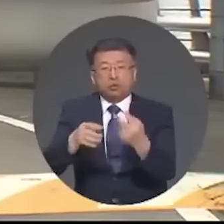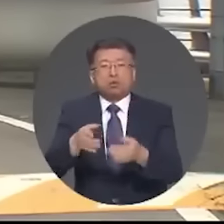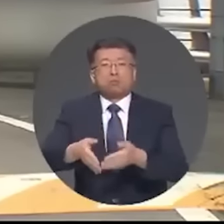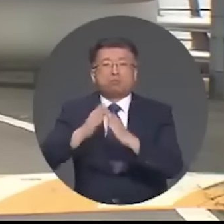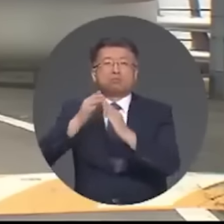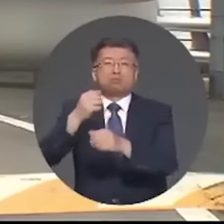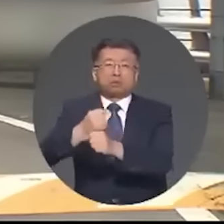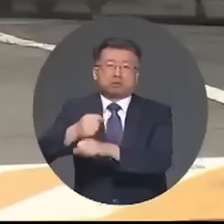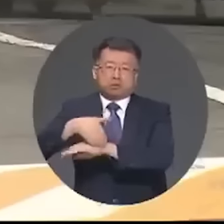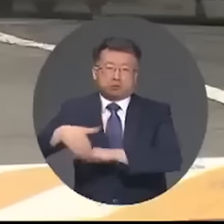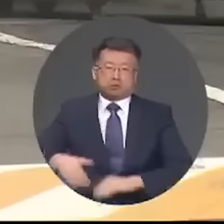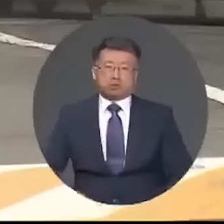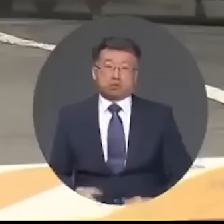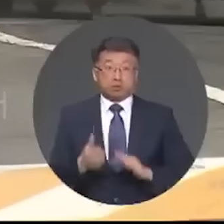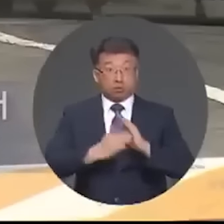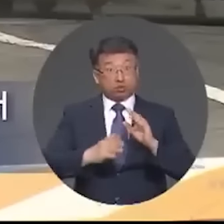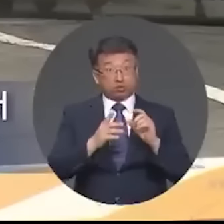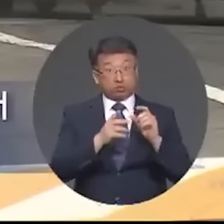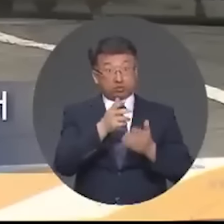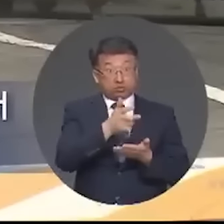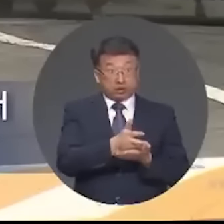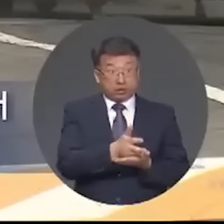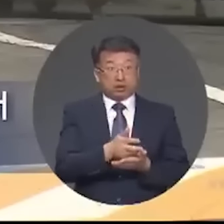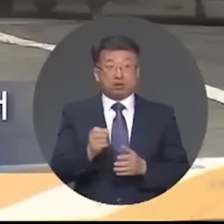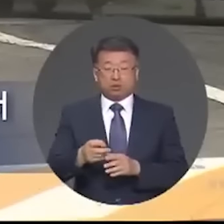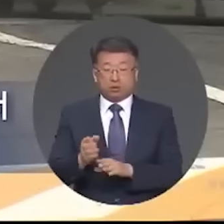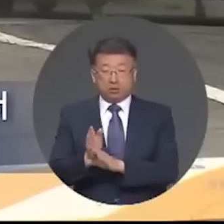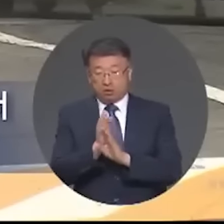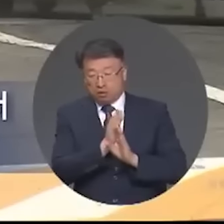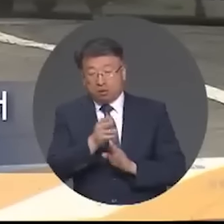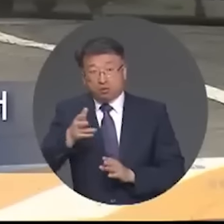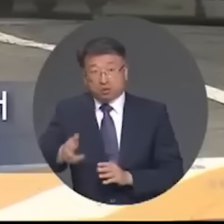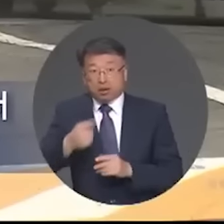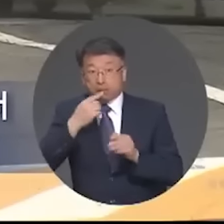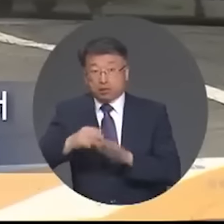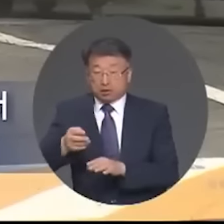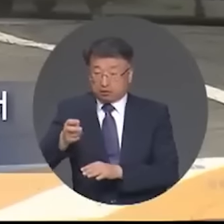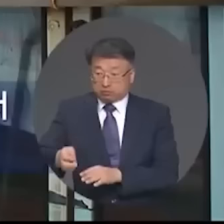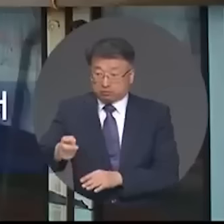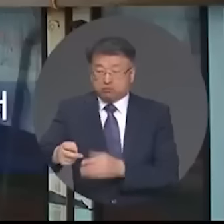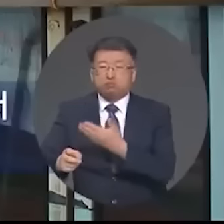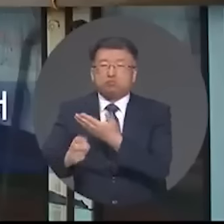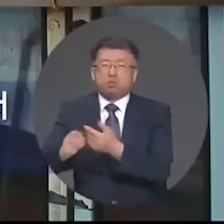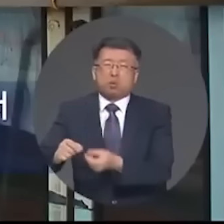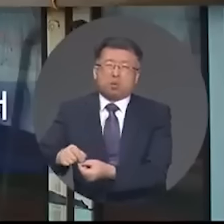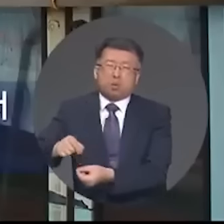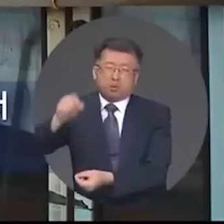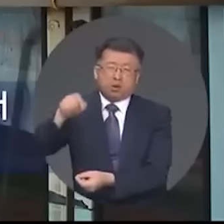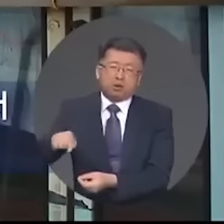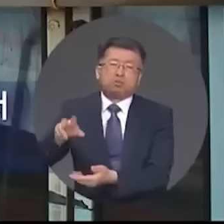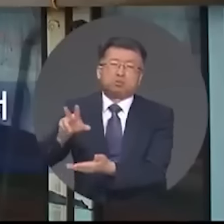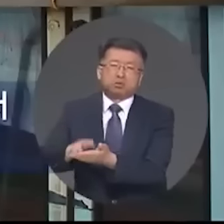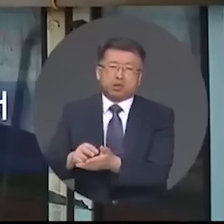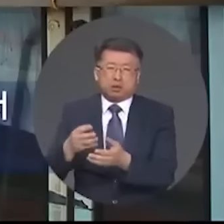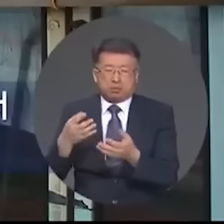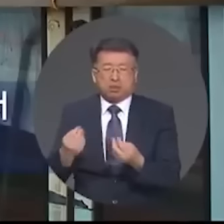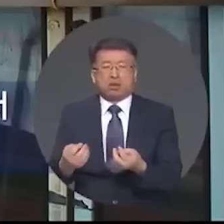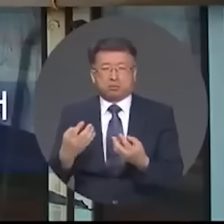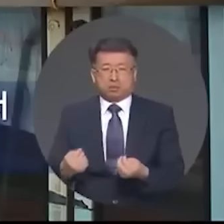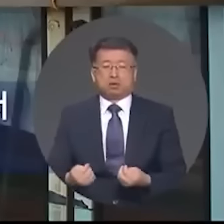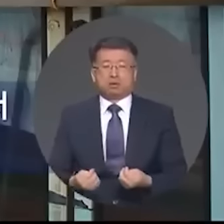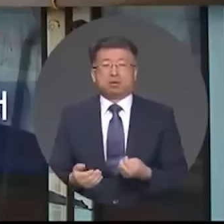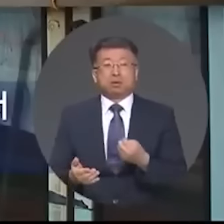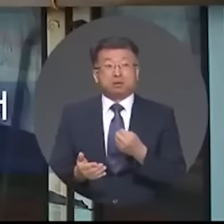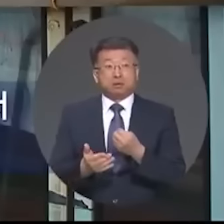계획입니다. 공영 주차장이나 이면도로, 해안도로 등의 불법 장기 주차 문제가 만연함에 따라